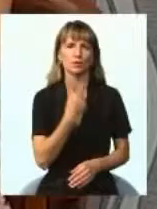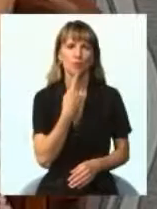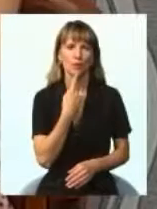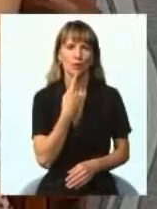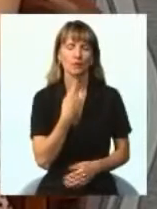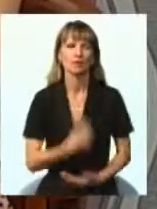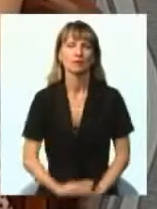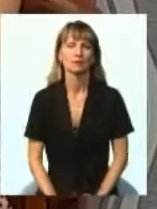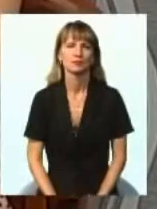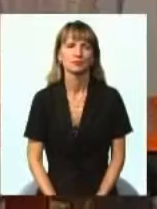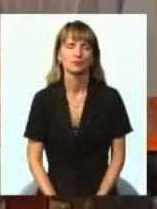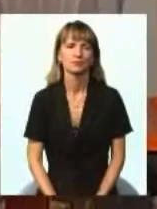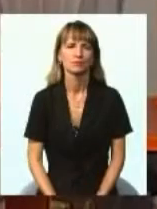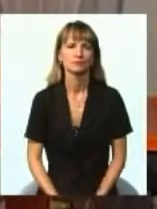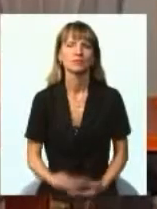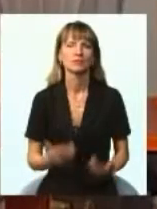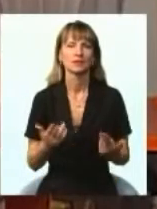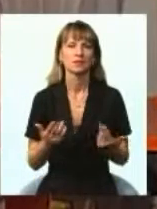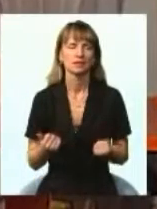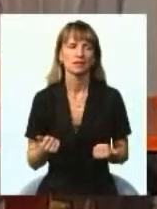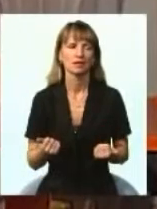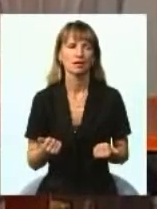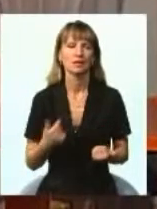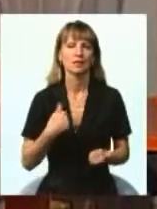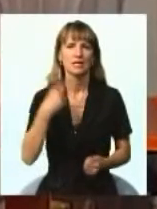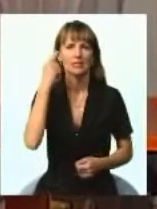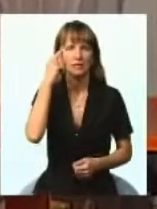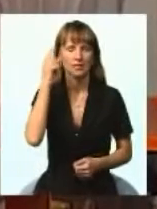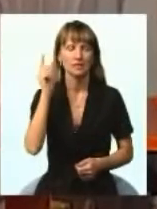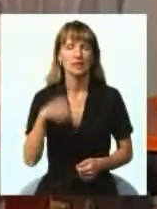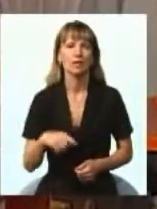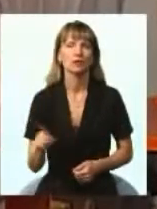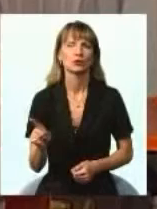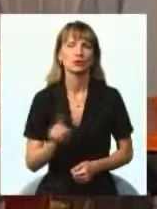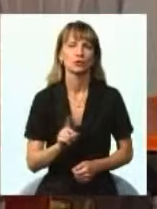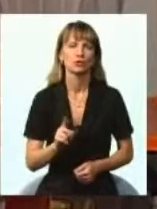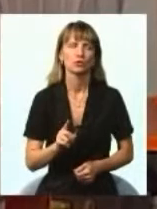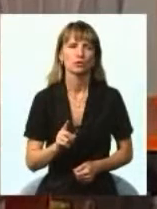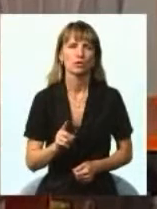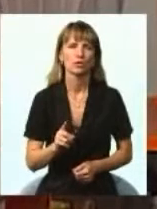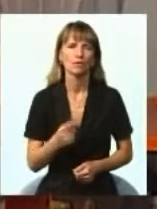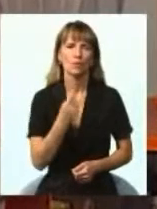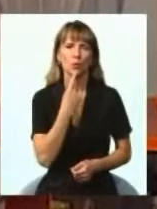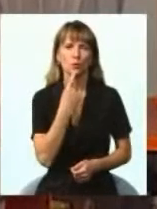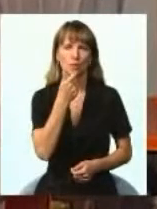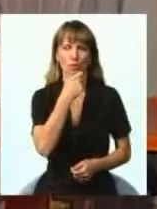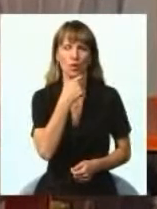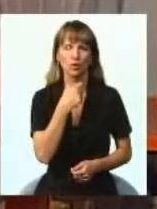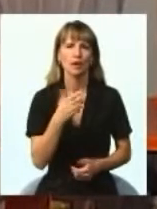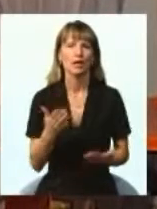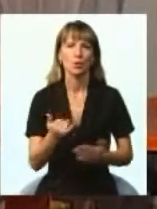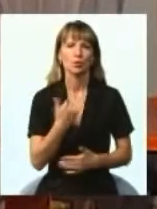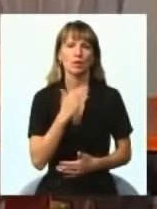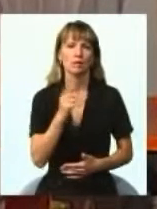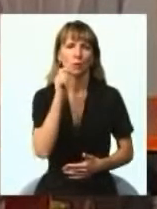спробувати. Так, я от знаю ще смаки морозива, які у нас в